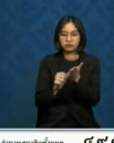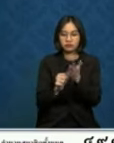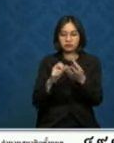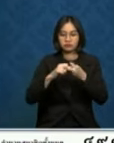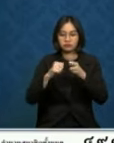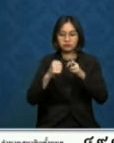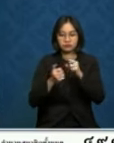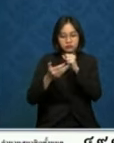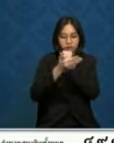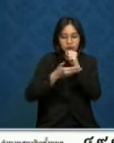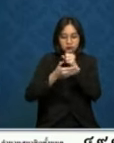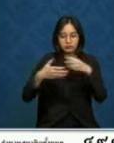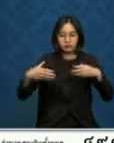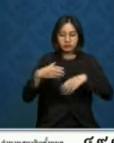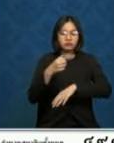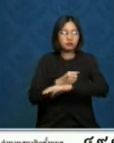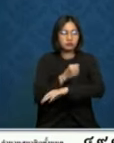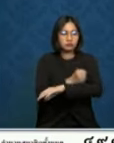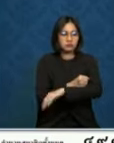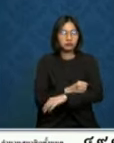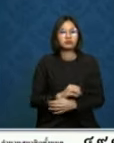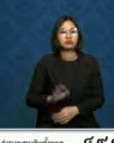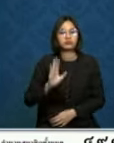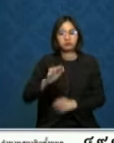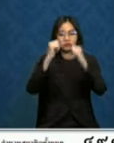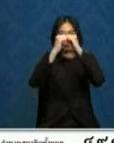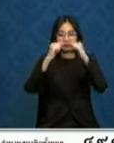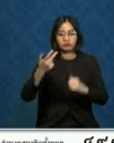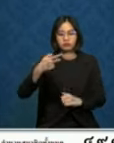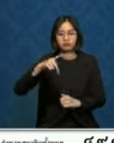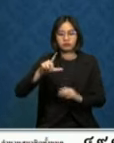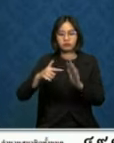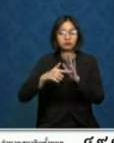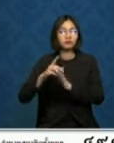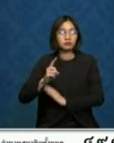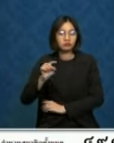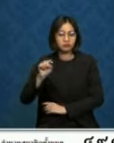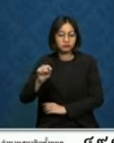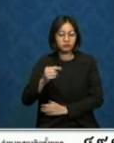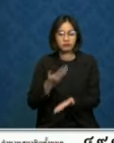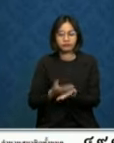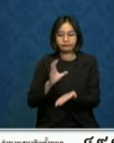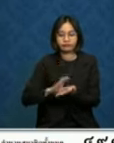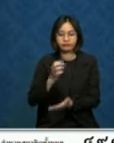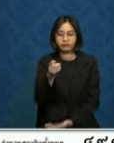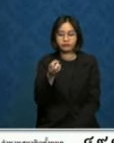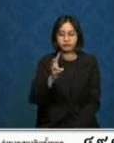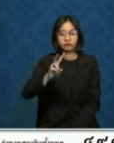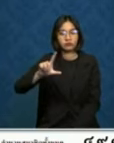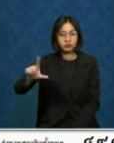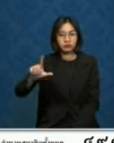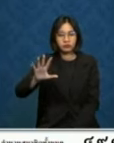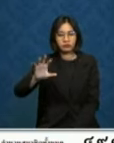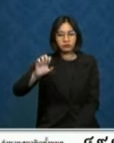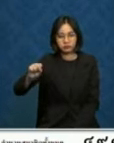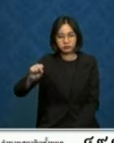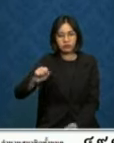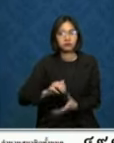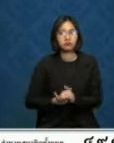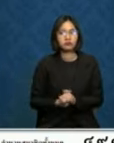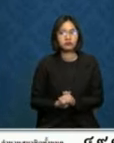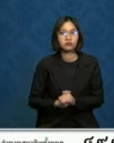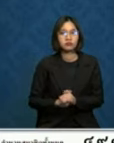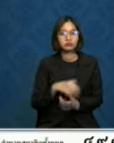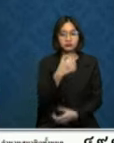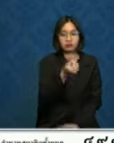ายาเสพติดในกลุ่มแรงงานซึ่งก็เป็นของสำนักปลัดอีกเช่นกันค่ะงบประมาณ12ล้านนะคะ 500,000 บาทนี้ค่ะโด